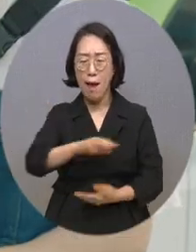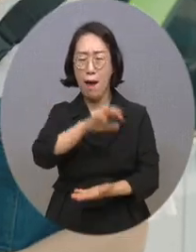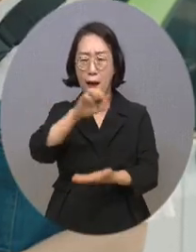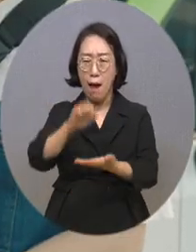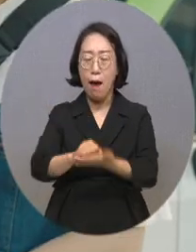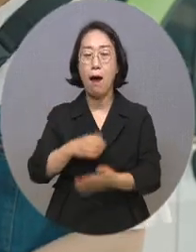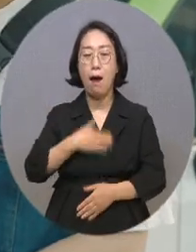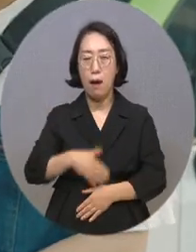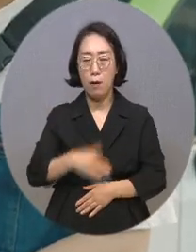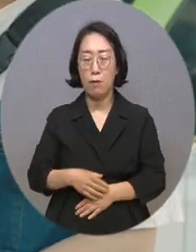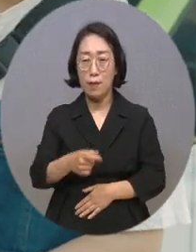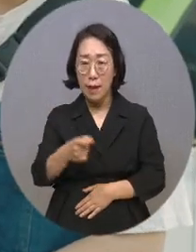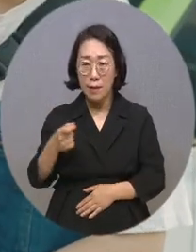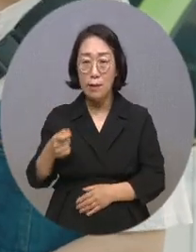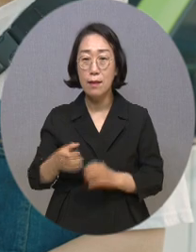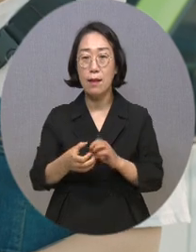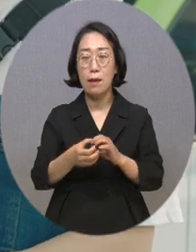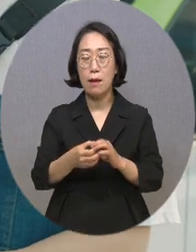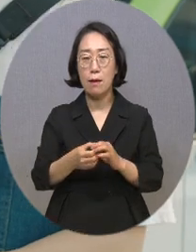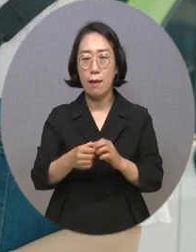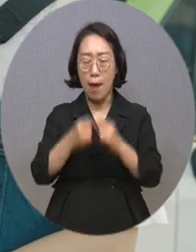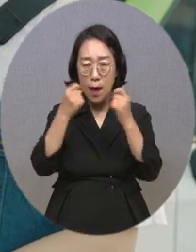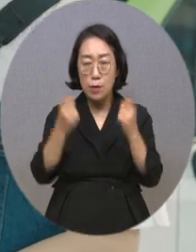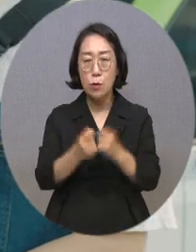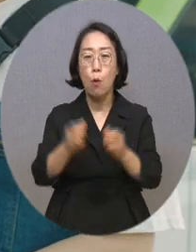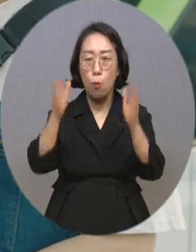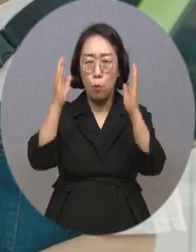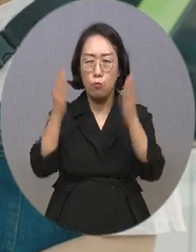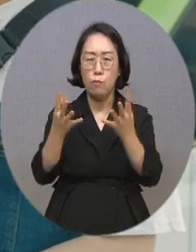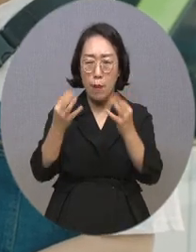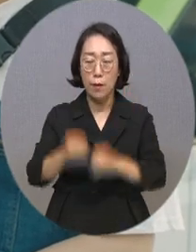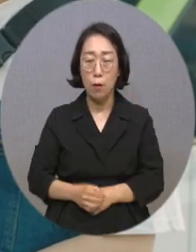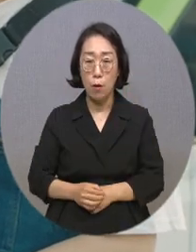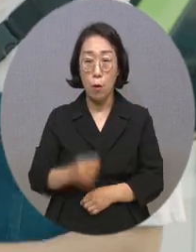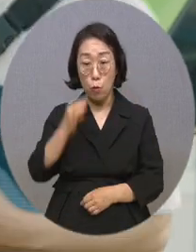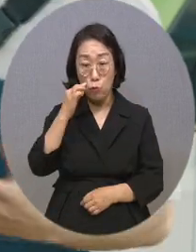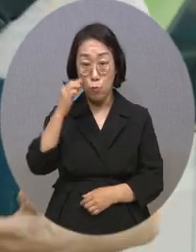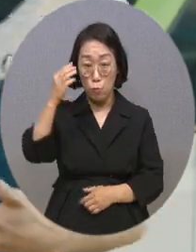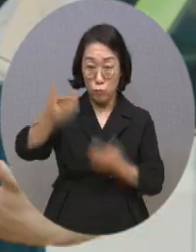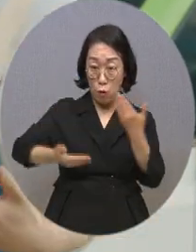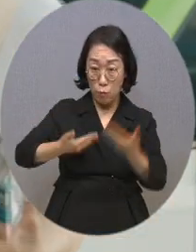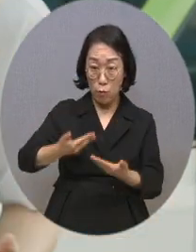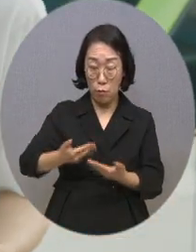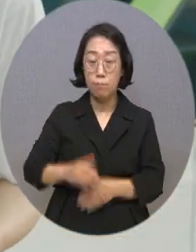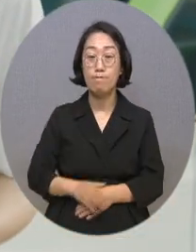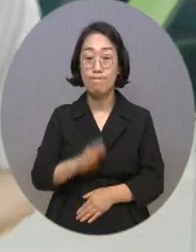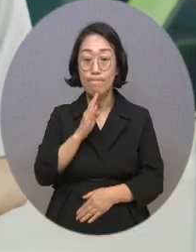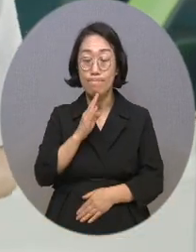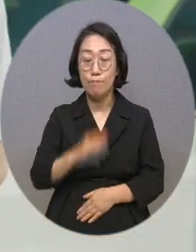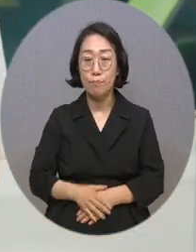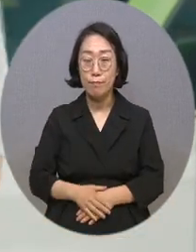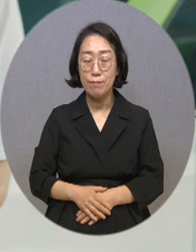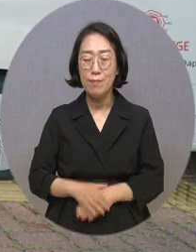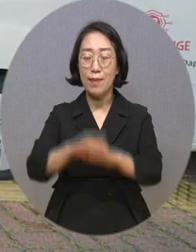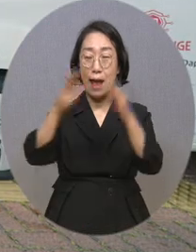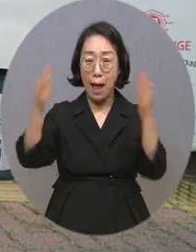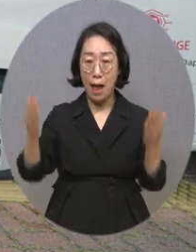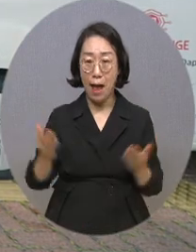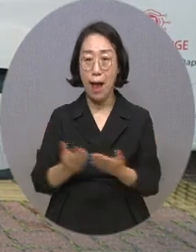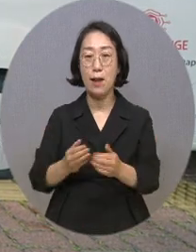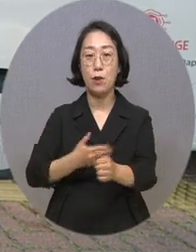제가 개인적으로 공부를 해요. 남해에 대해서. 좀 이따 뭐 남해에 대해서 궁금한 거 있으면 다 물어보세요. 아 성형학습을 하세요. 모르는 거 빼고 다